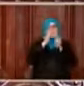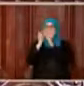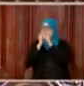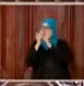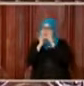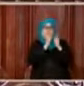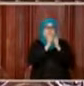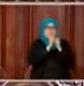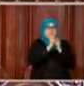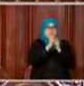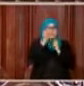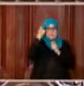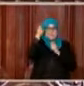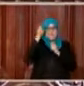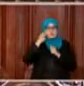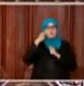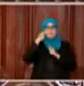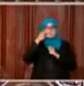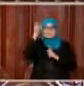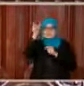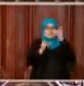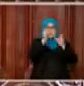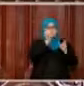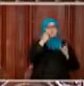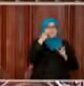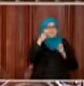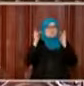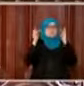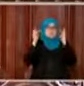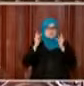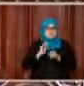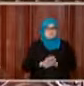أجل الإنسانية جمعاء،